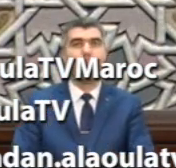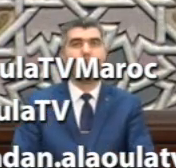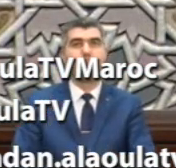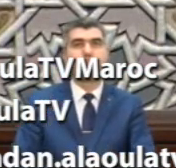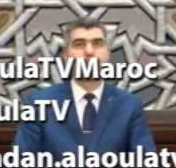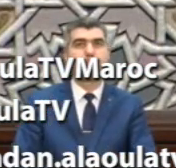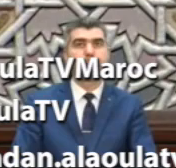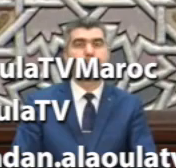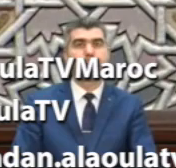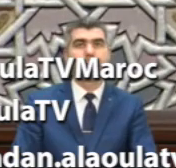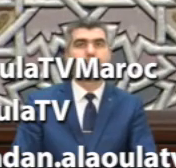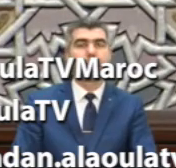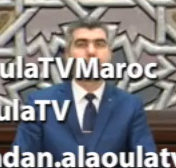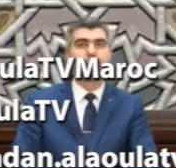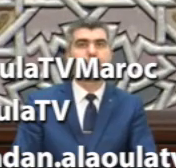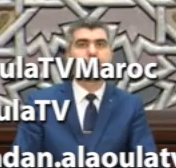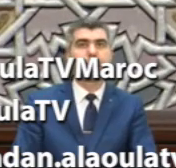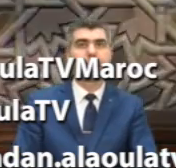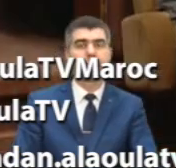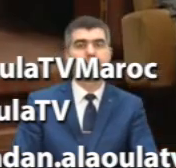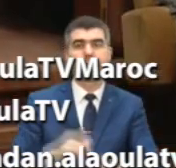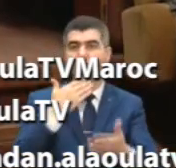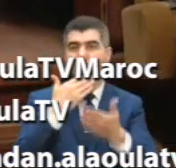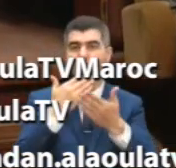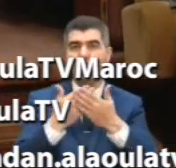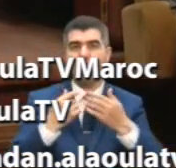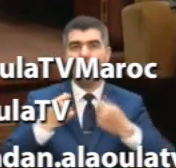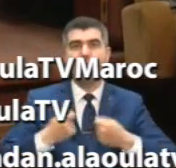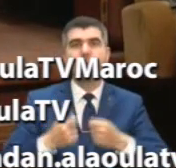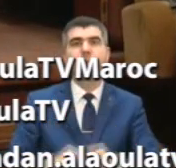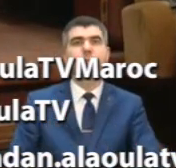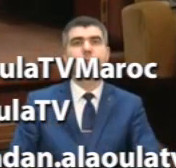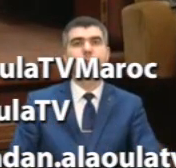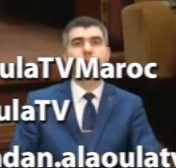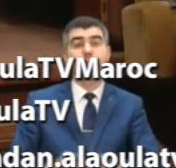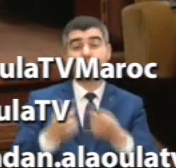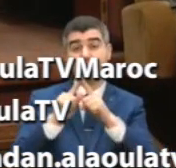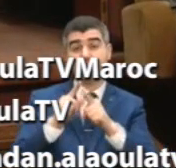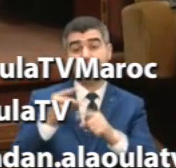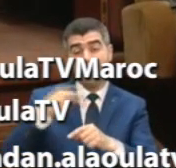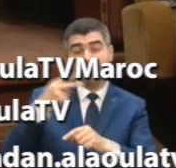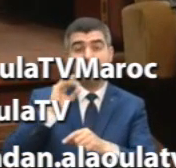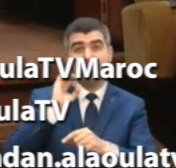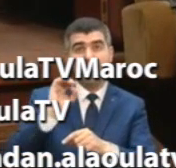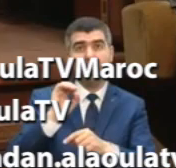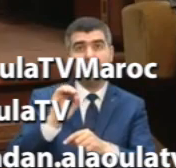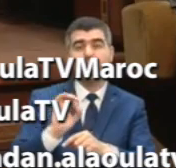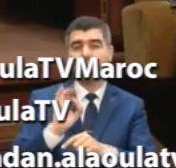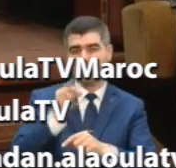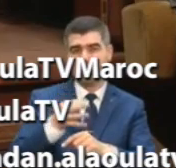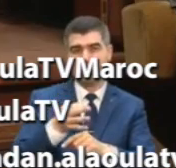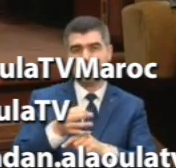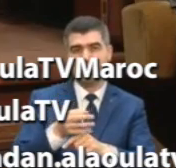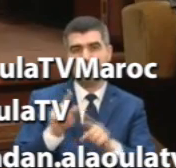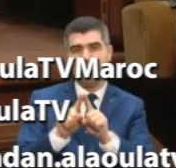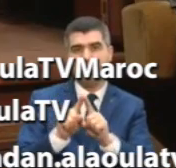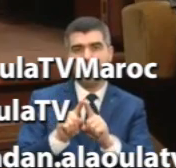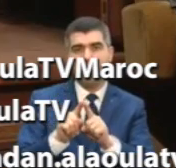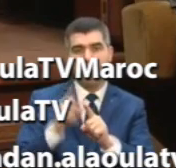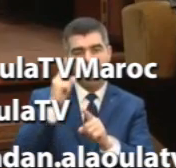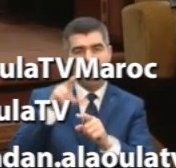تعقيب السيده النائبه الرئيسه. السيد الوزير ما قلته لا نشكك فيه، لكن مع